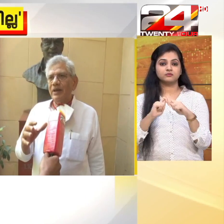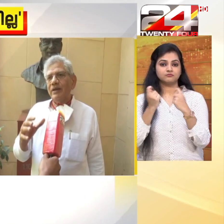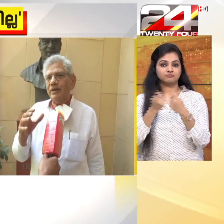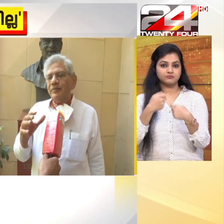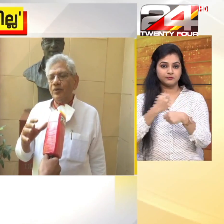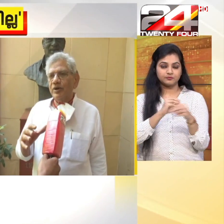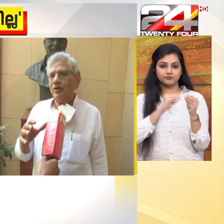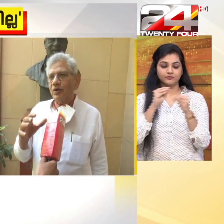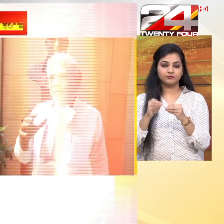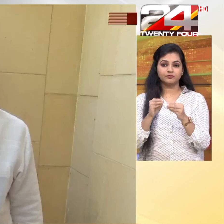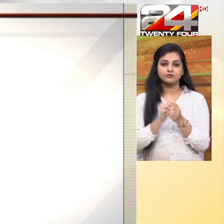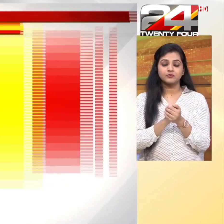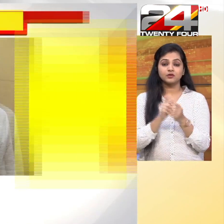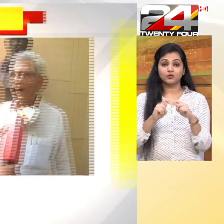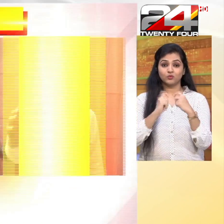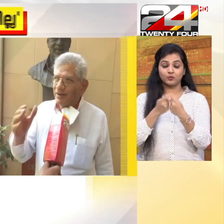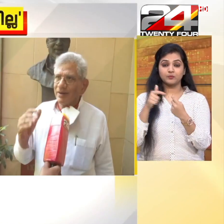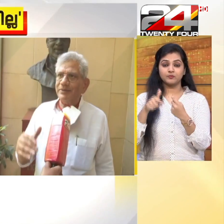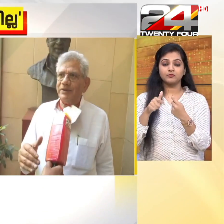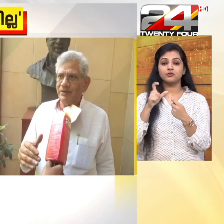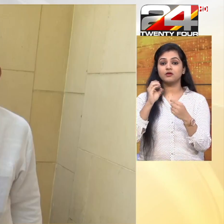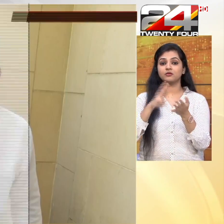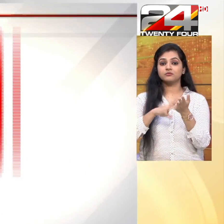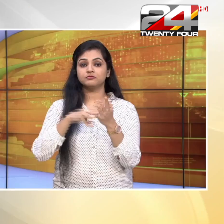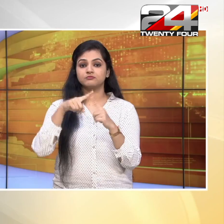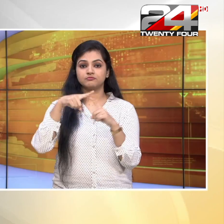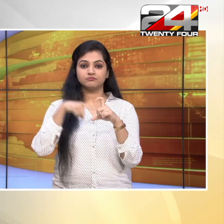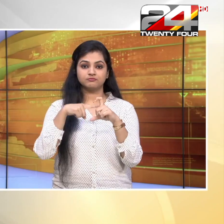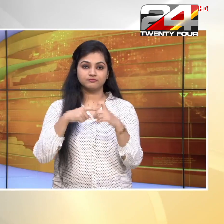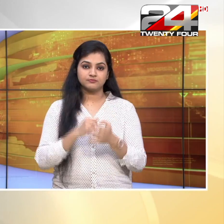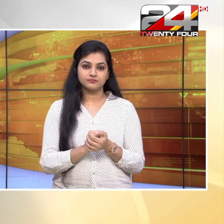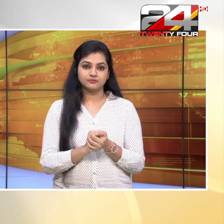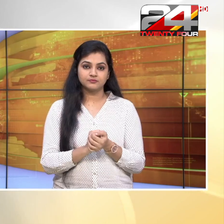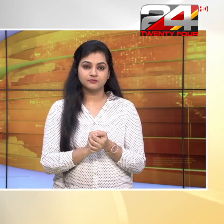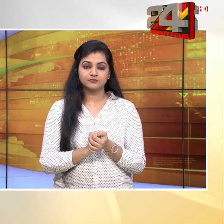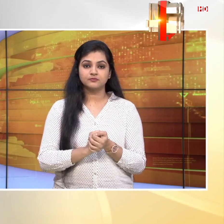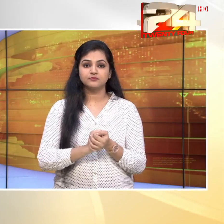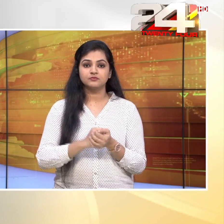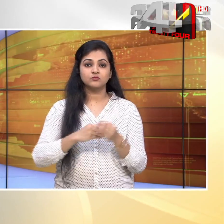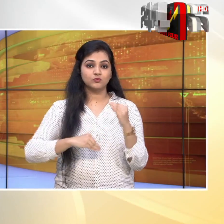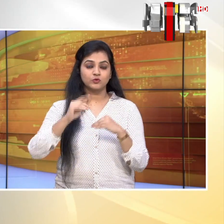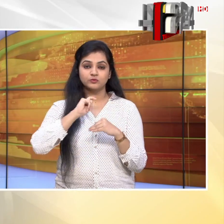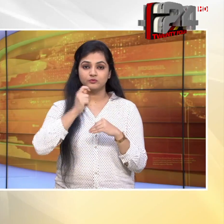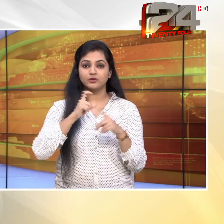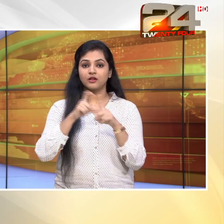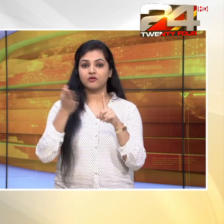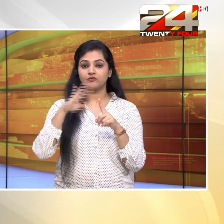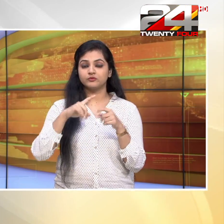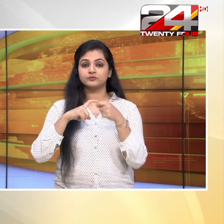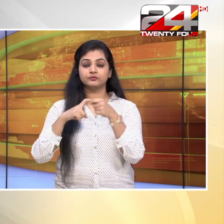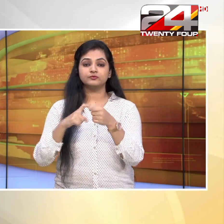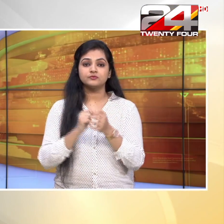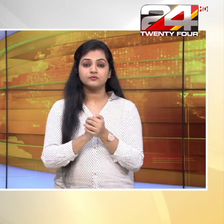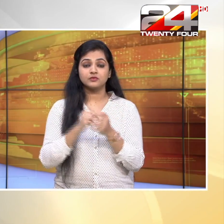a unit or a group formed under that committee. ബൽറാം നടങ്ങാടി ചേരുന്നുണ്ട് ഡൽഹിയിൽ നിന്നും. ബൽറാം,